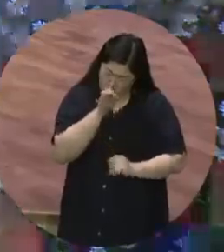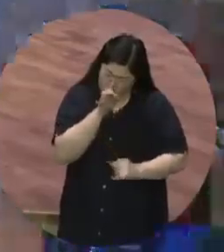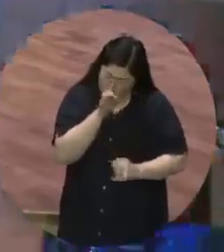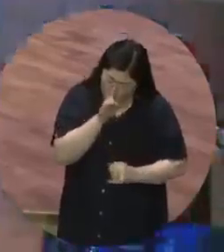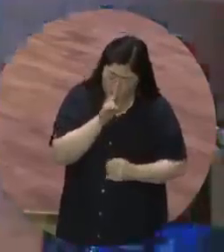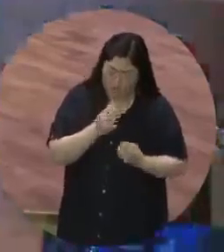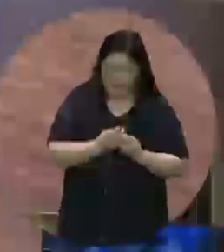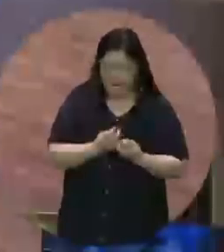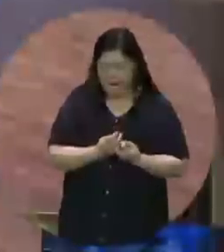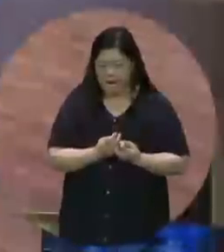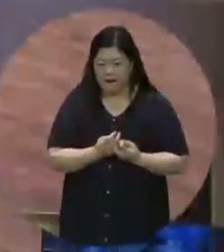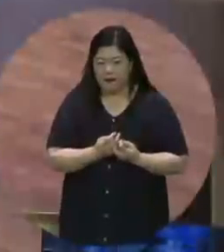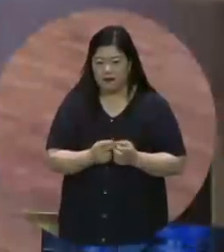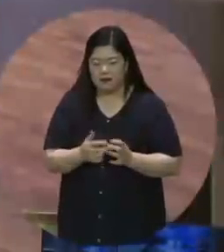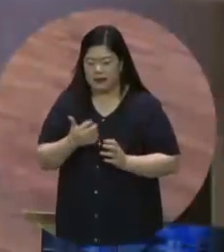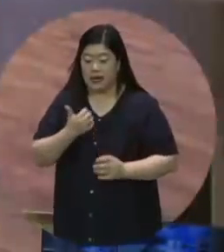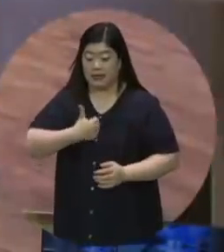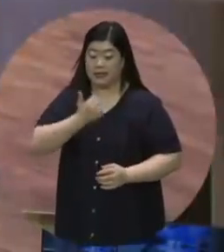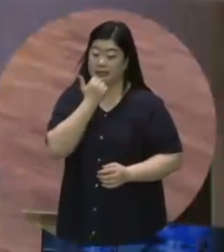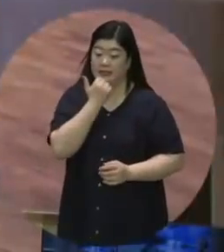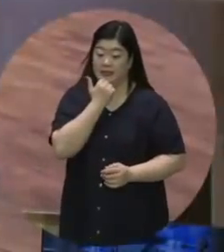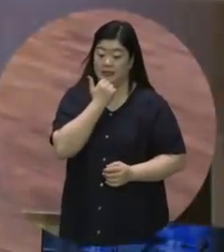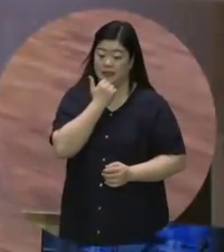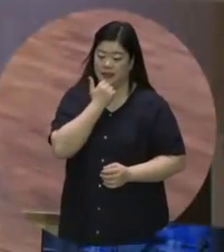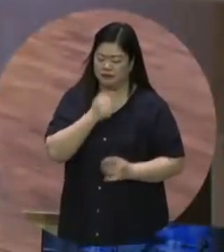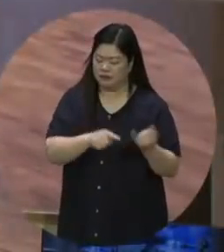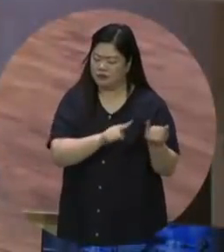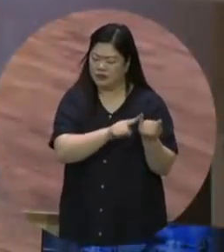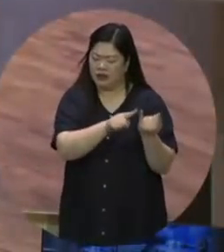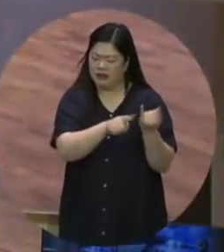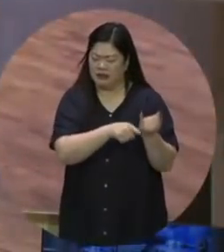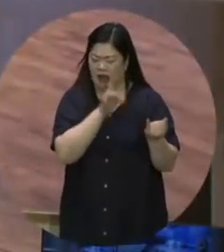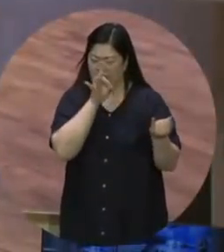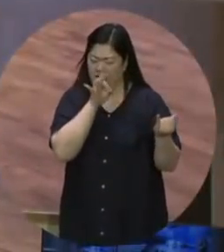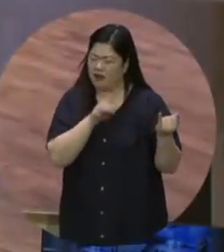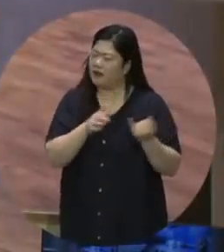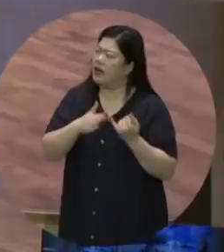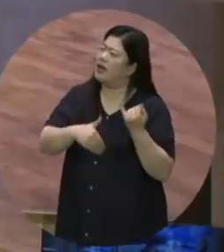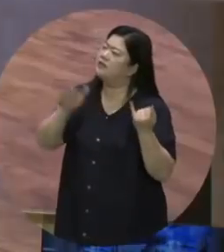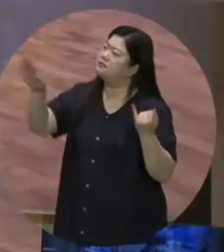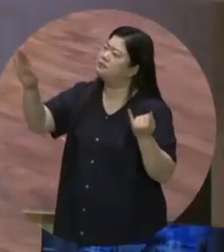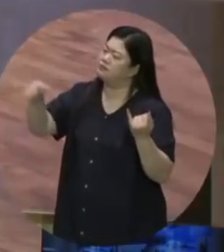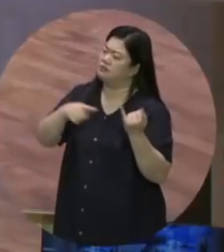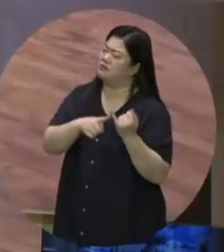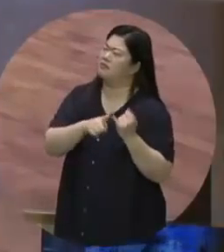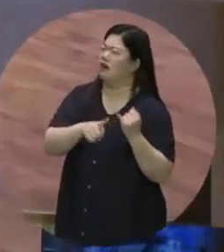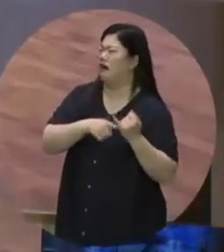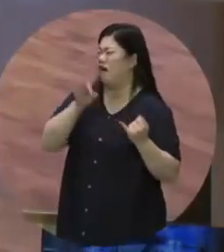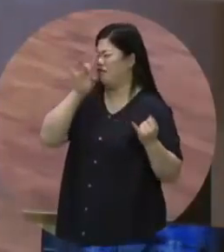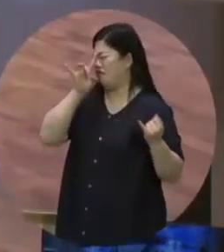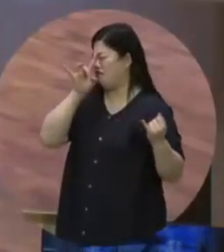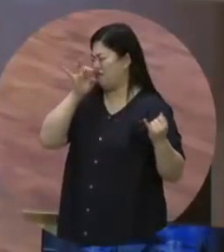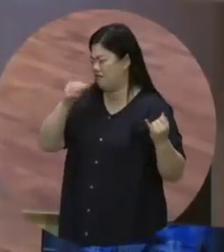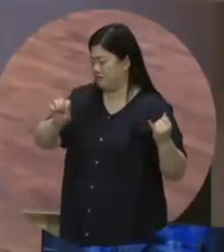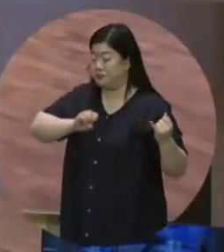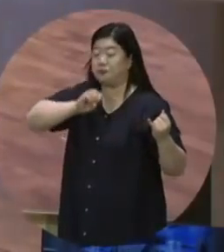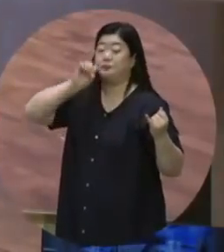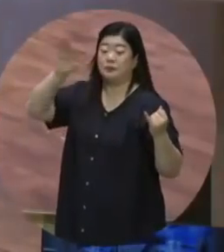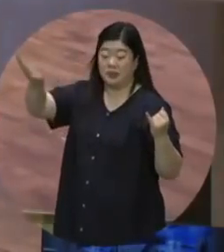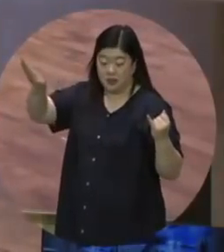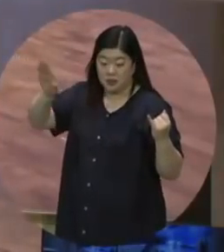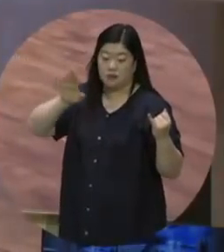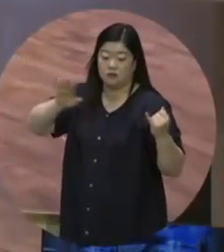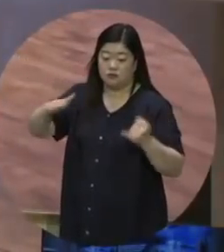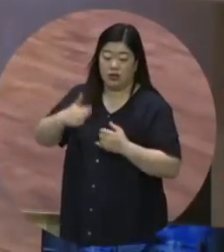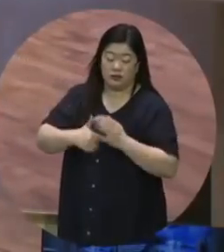이삭이 그 아내가 임신하지 못함으로 그를 위하여 여호와께 간구하며 여호와께서 그의